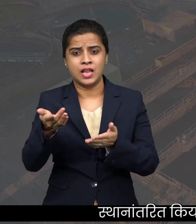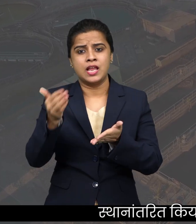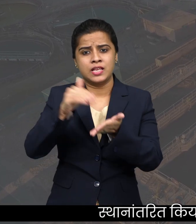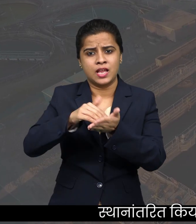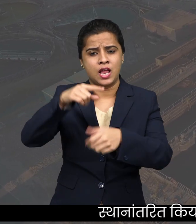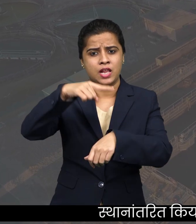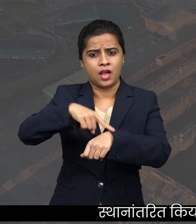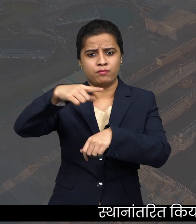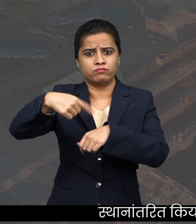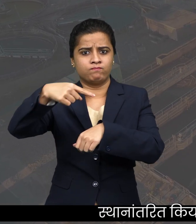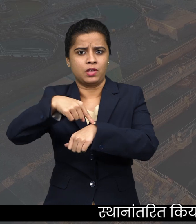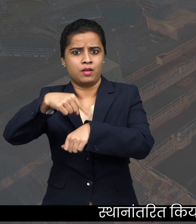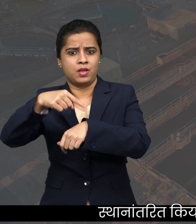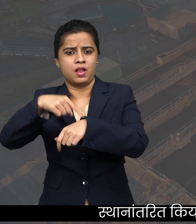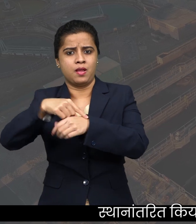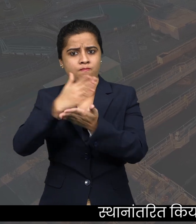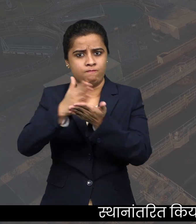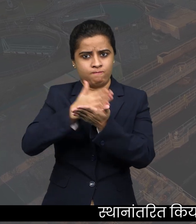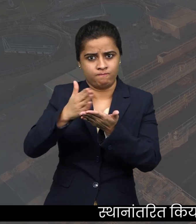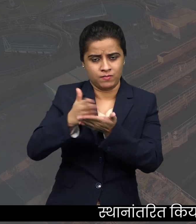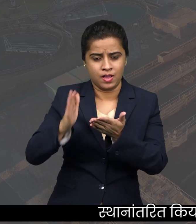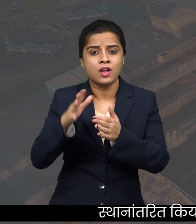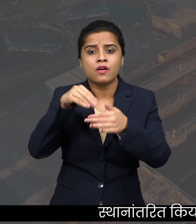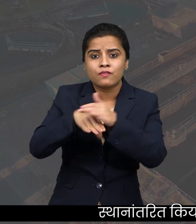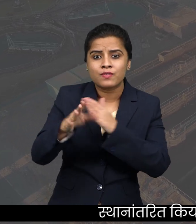जाता है और इसे कीचड़ हटाने कहा जाता है।